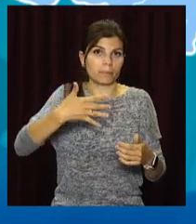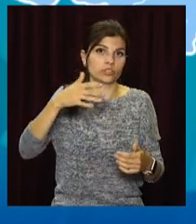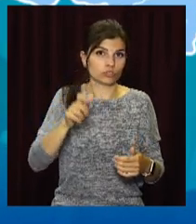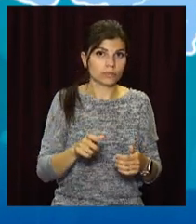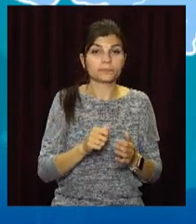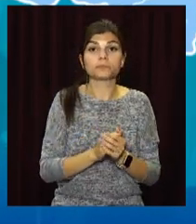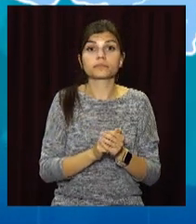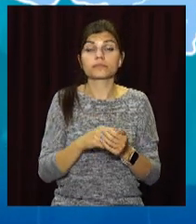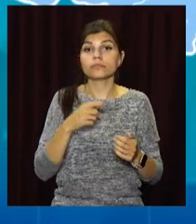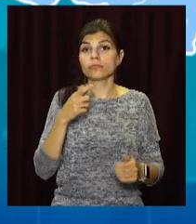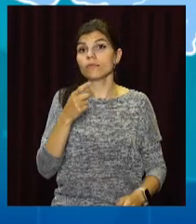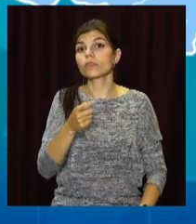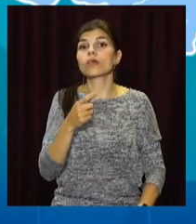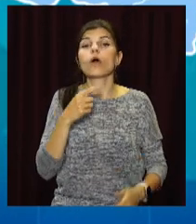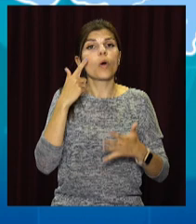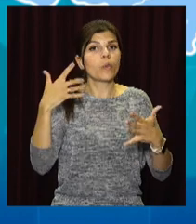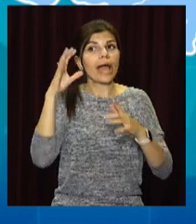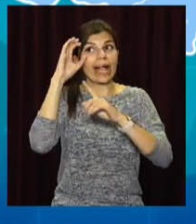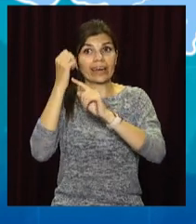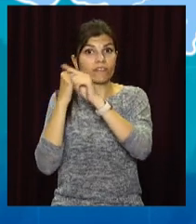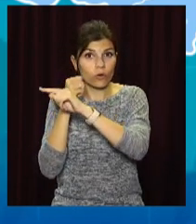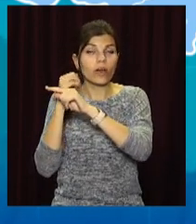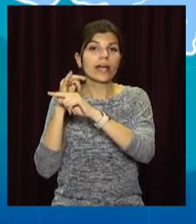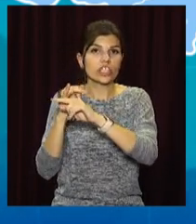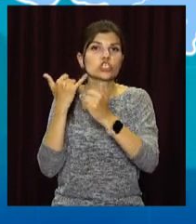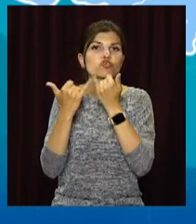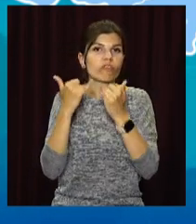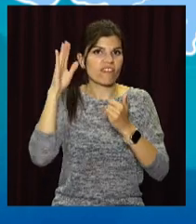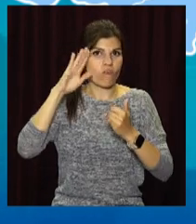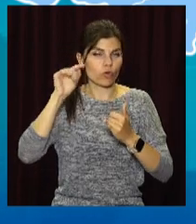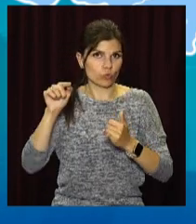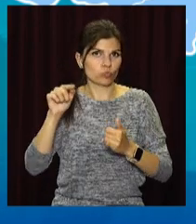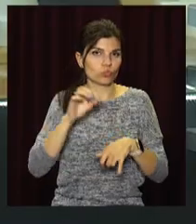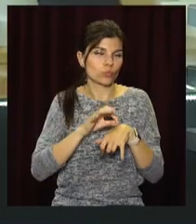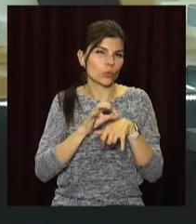Найбільше випадків коронавірусу виявили у Кривому Розі та у Жовтих Водах.